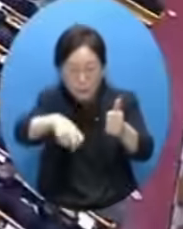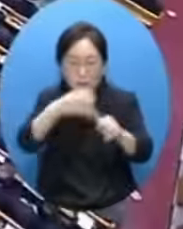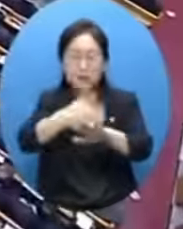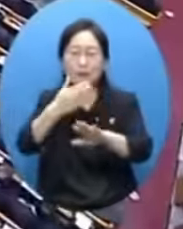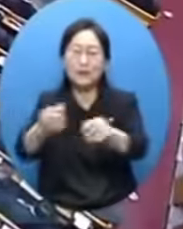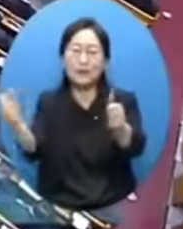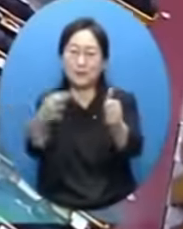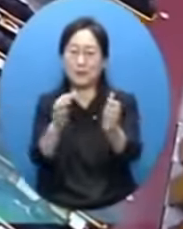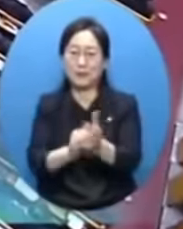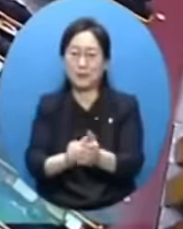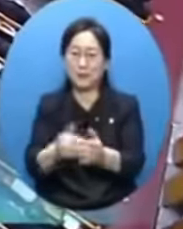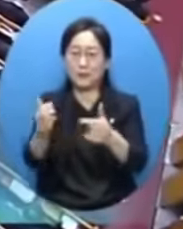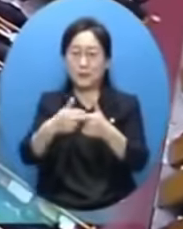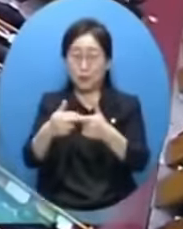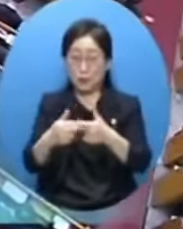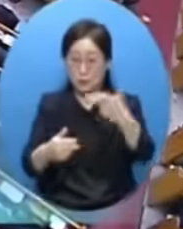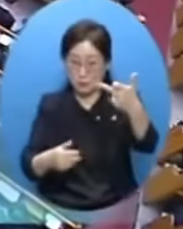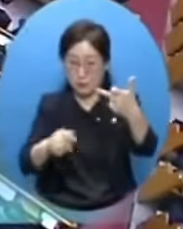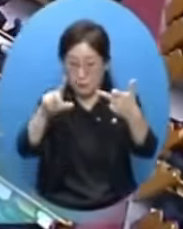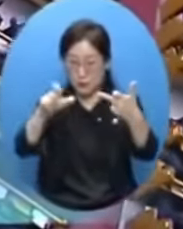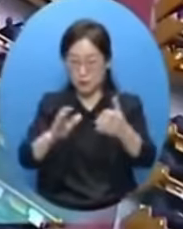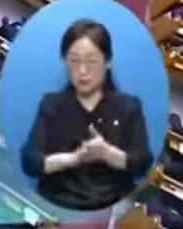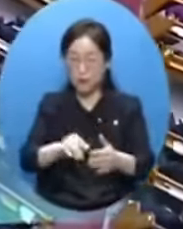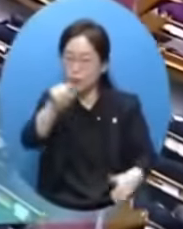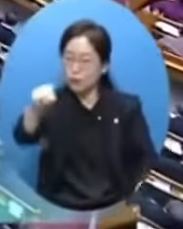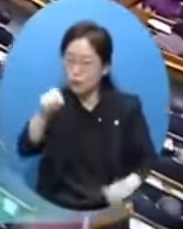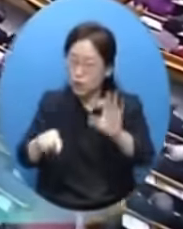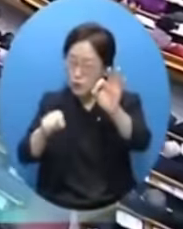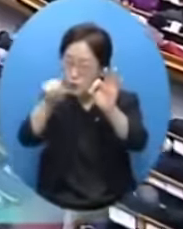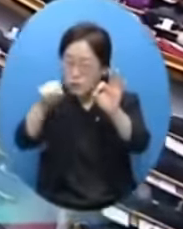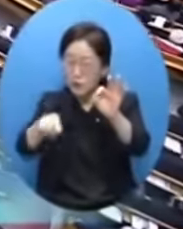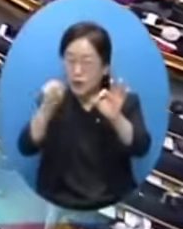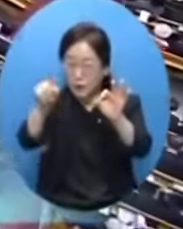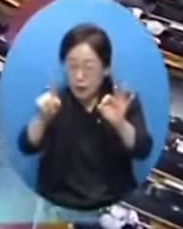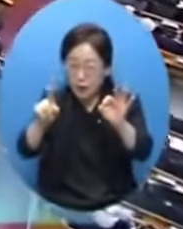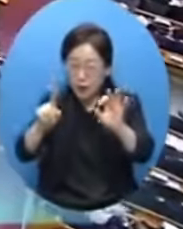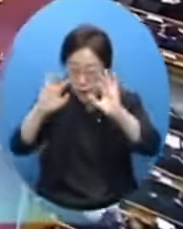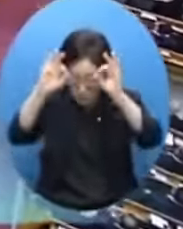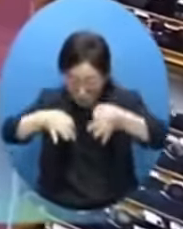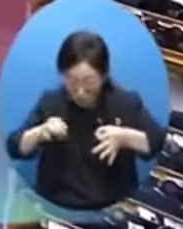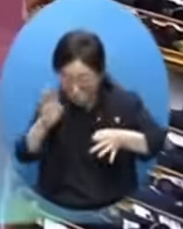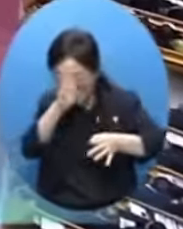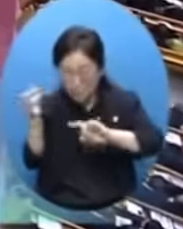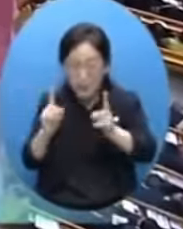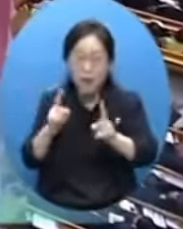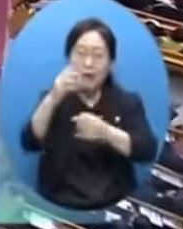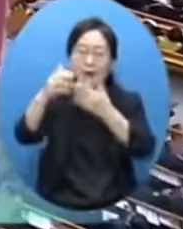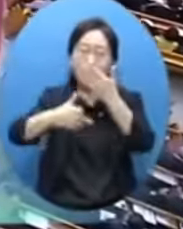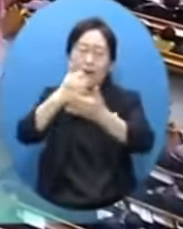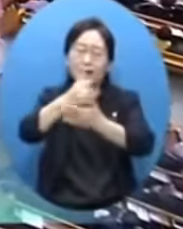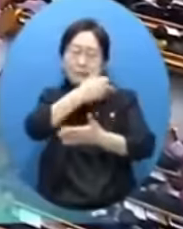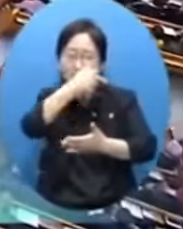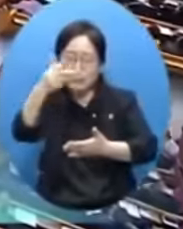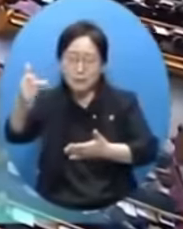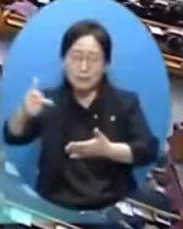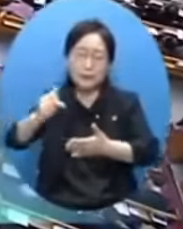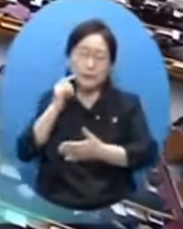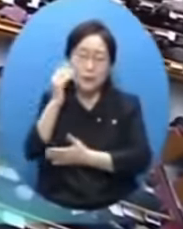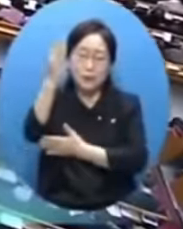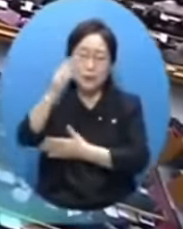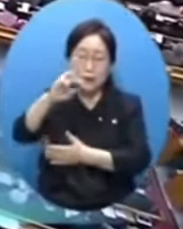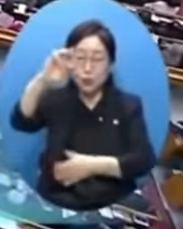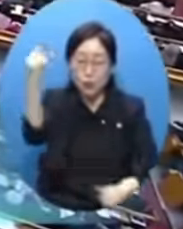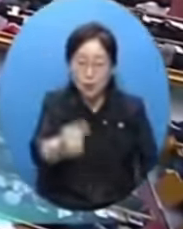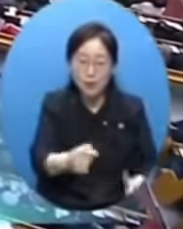10장 15절 16절입니다 그 중에 한 사람이 자기가 나은 것을 보고 큰 소리로 하나님께 영광을 돌리며 돌아와 예수의 발 아래